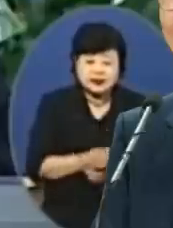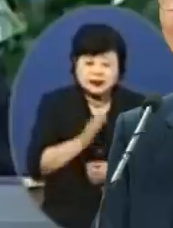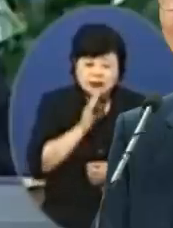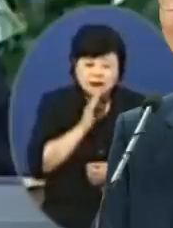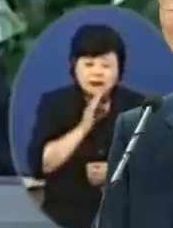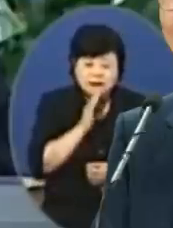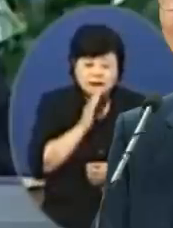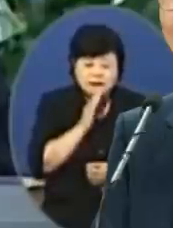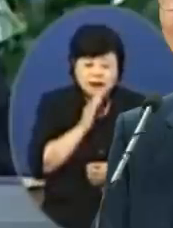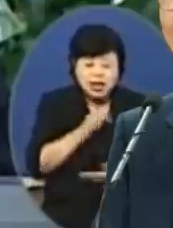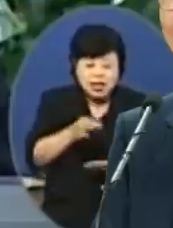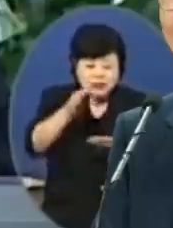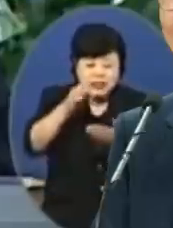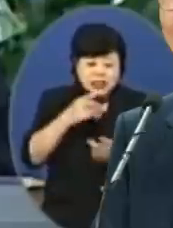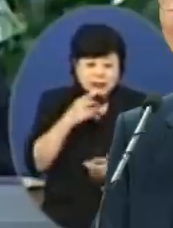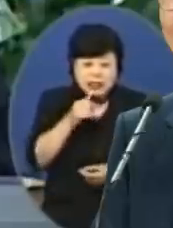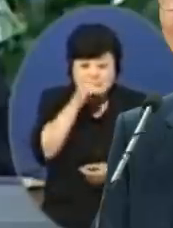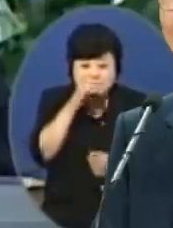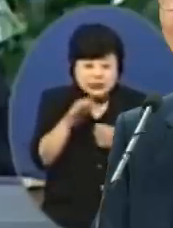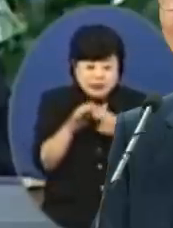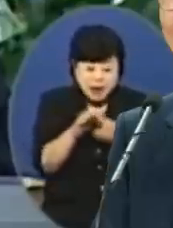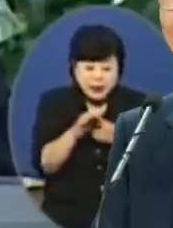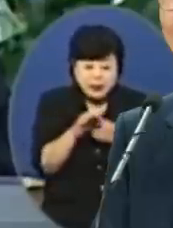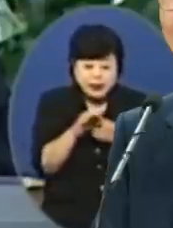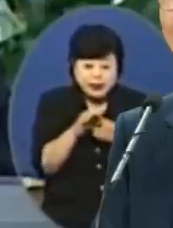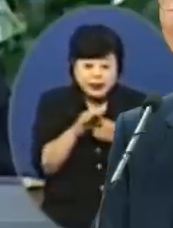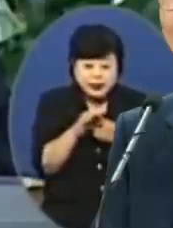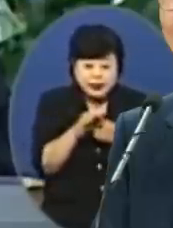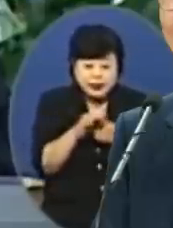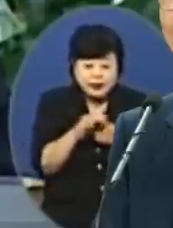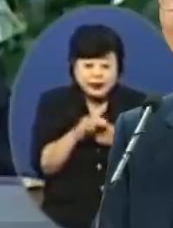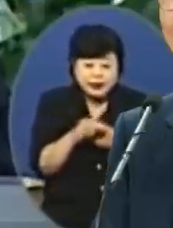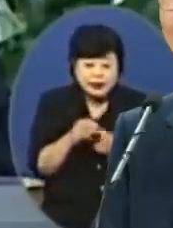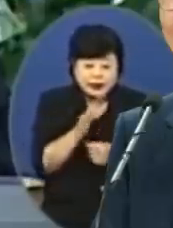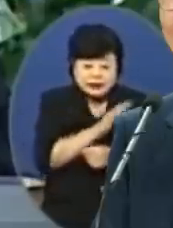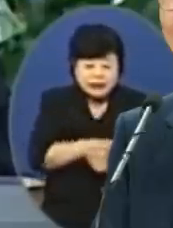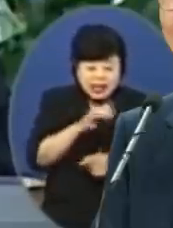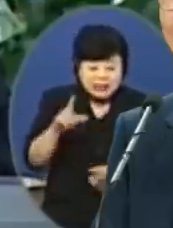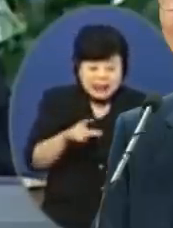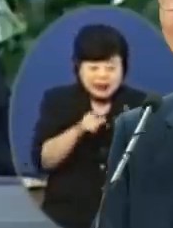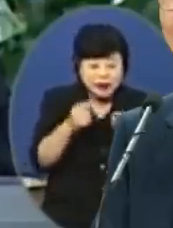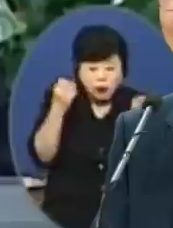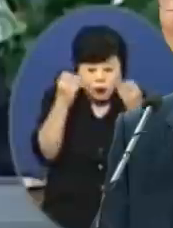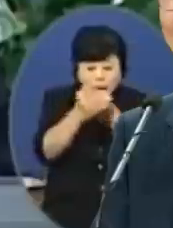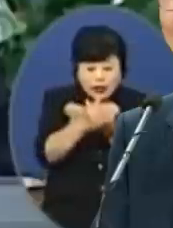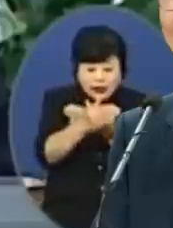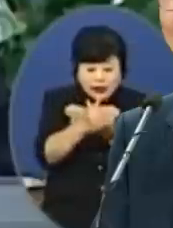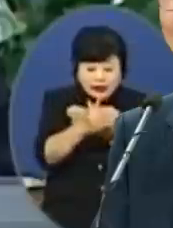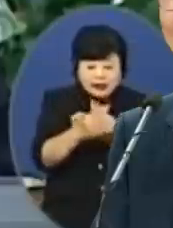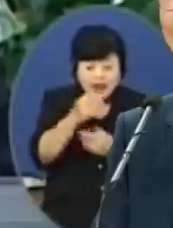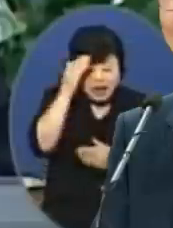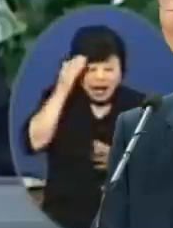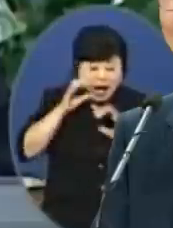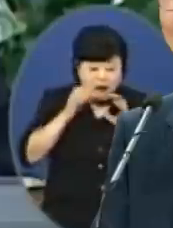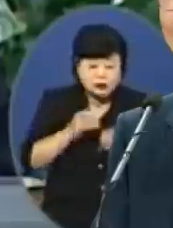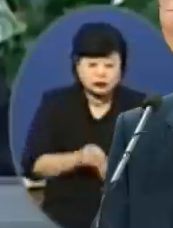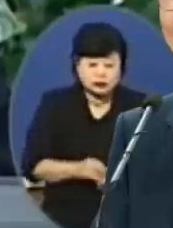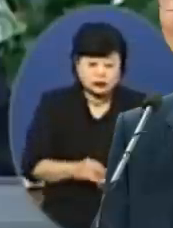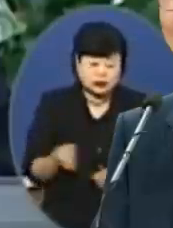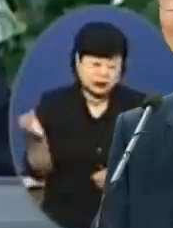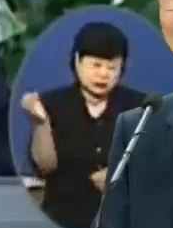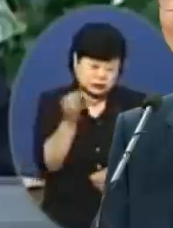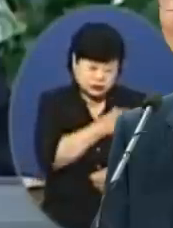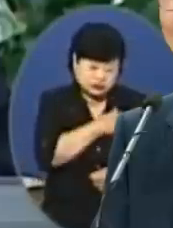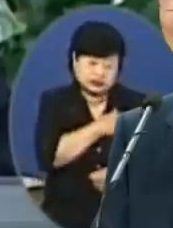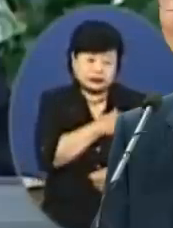정말로 재산만 있으면 잘 사는 줄 아는데 우리 한국의 최대의 재벌이었던 이병철